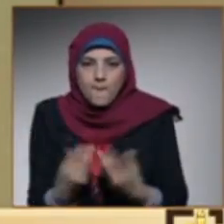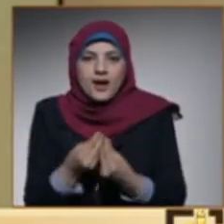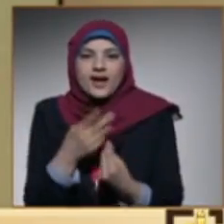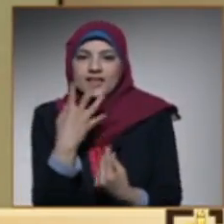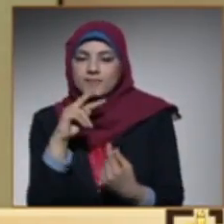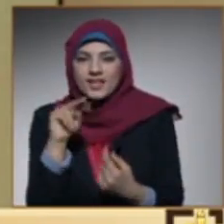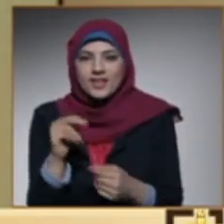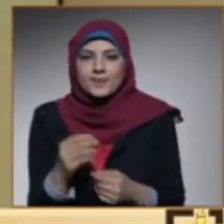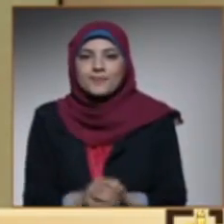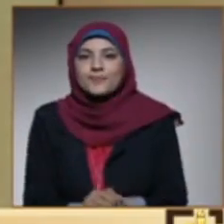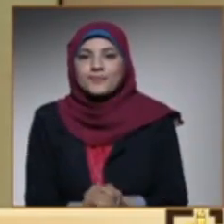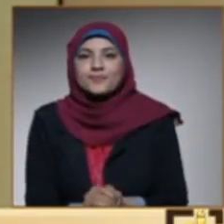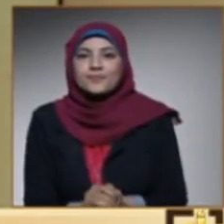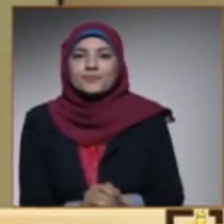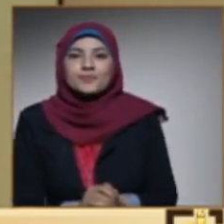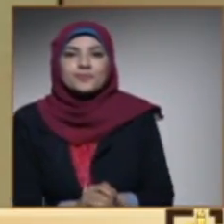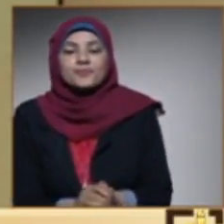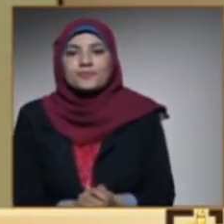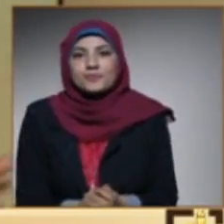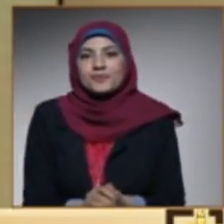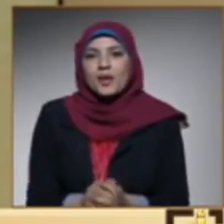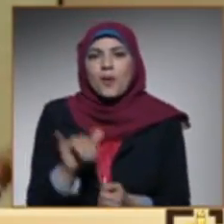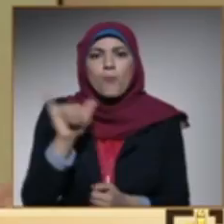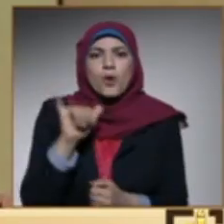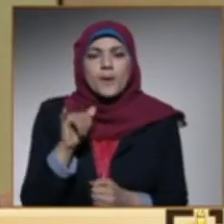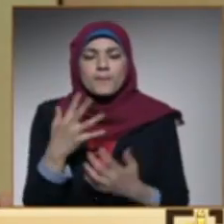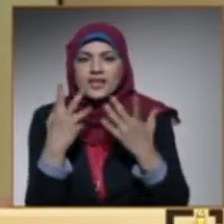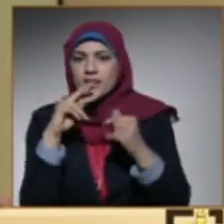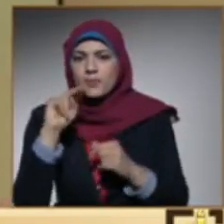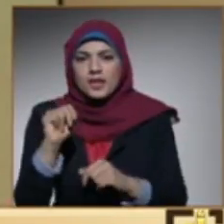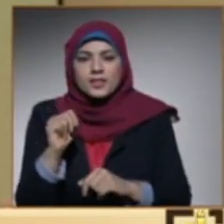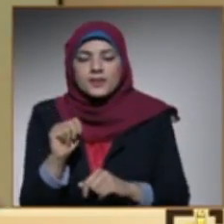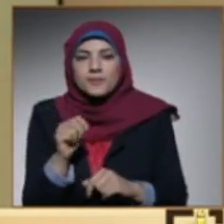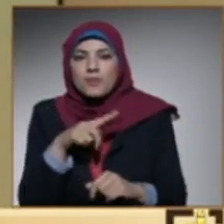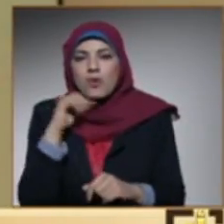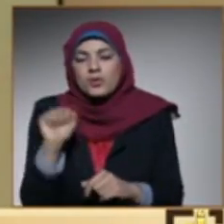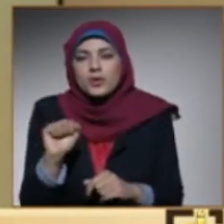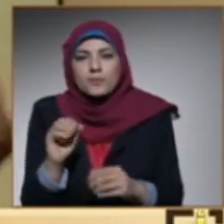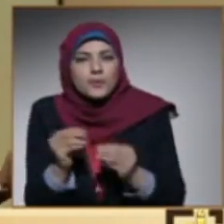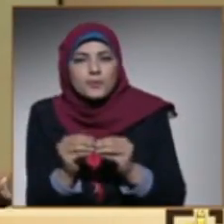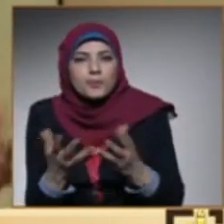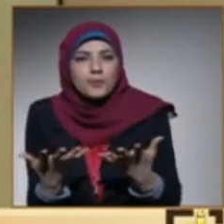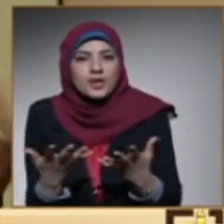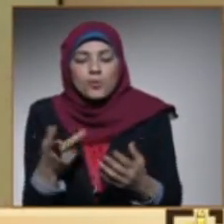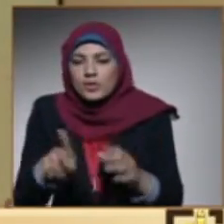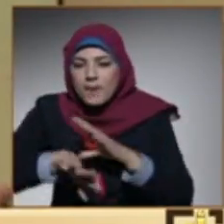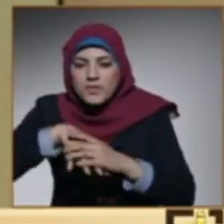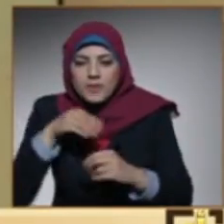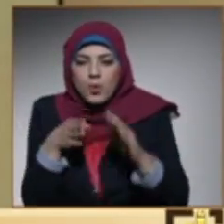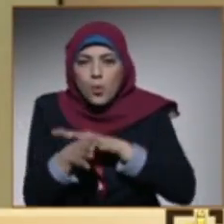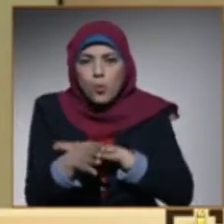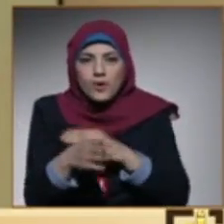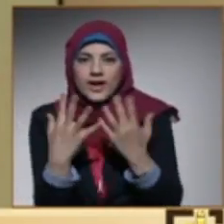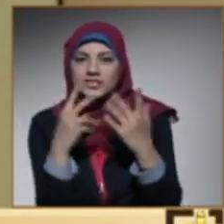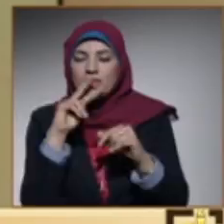ايدي بتتكلم. أهمية المبادرة أو المركز دي بالنسبة لك إيه؟ وأنت بتعمل إيه؟ يعني نشاطك